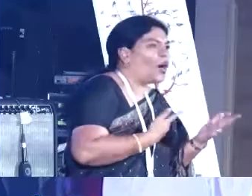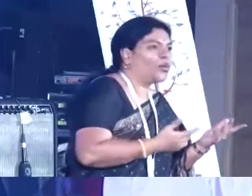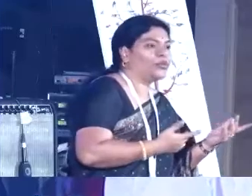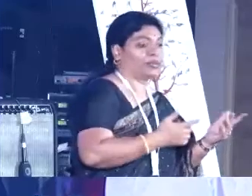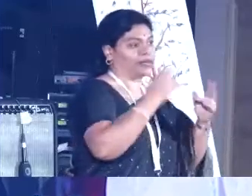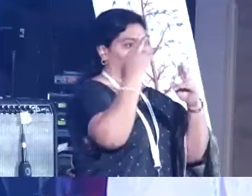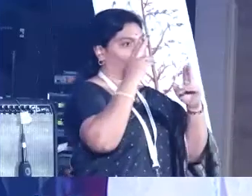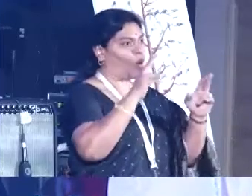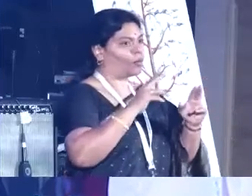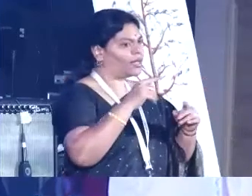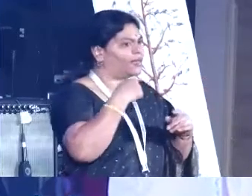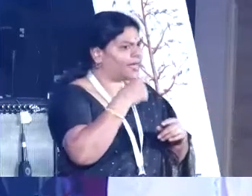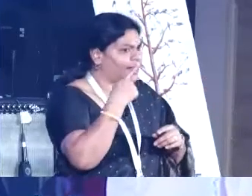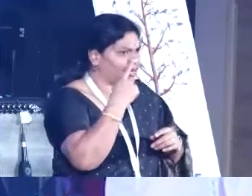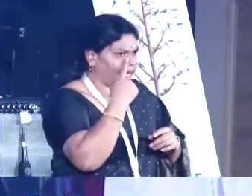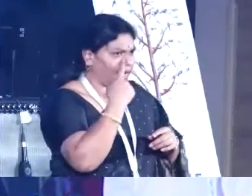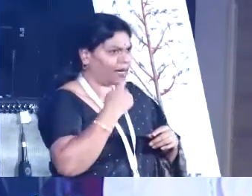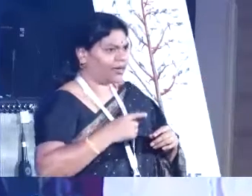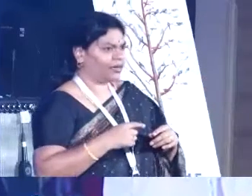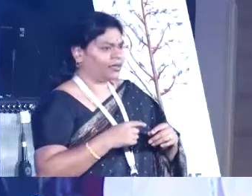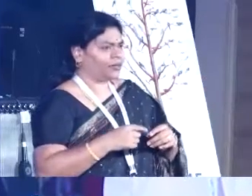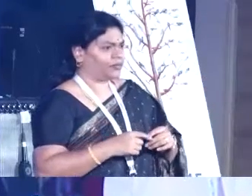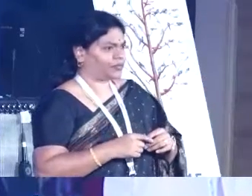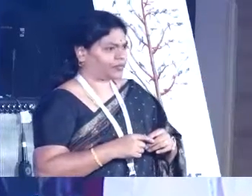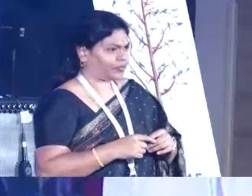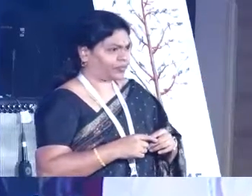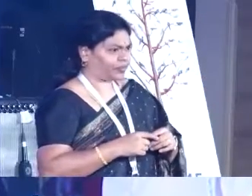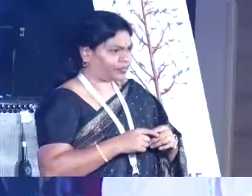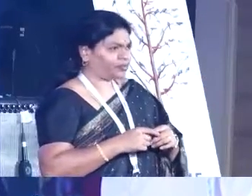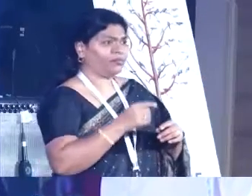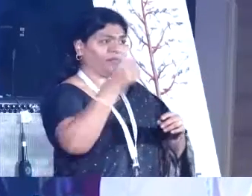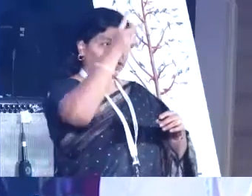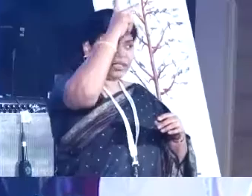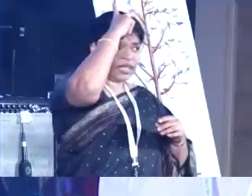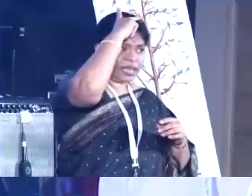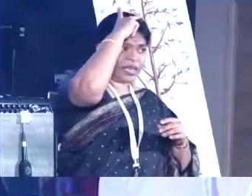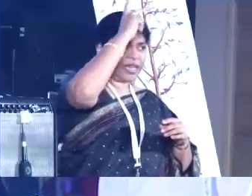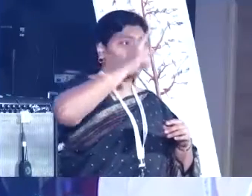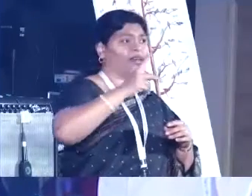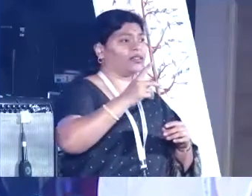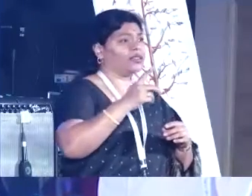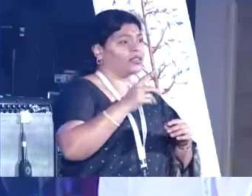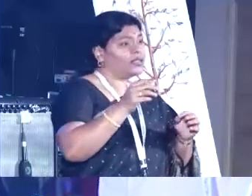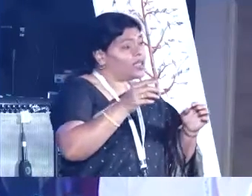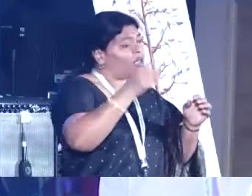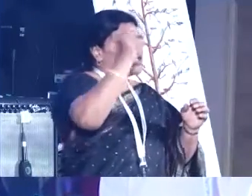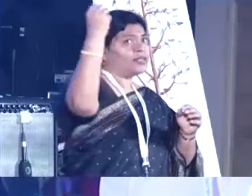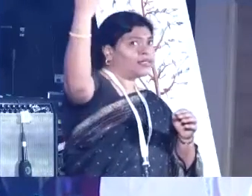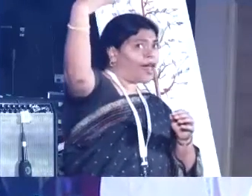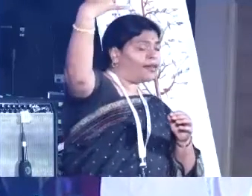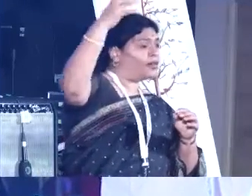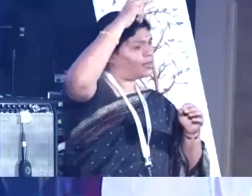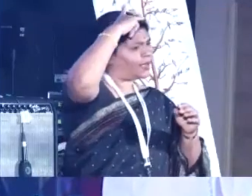हैं ना, जुगनू कोई ताज का मोहताज नहीं होता, राजा के महल में भी उतनी रोशनी देता है जितनी कि एक गरीब की झोपड़ी